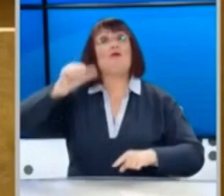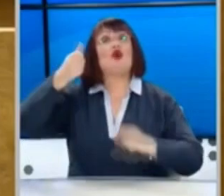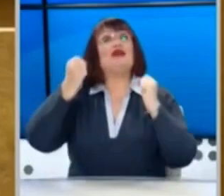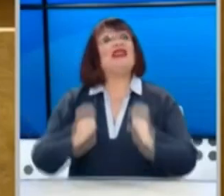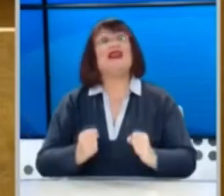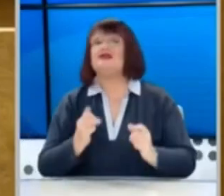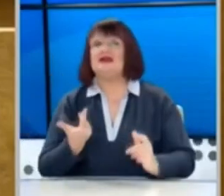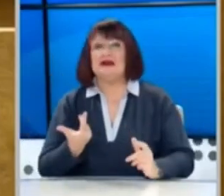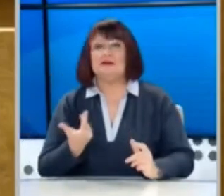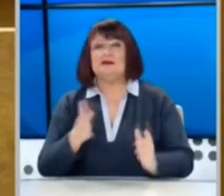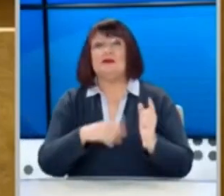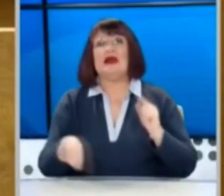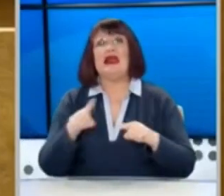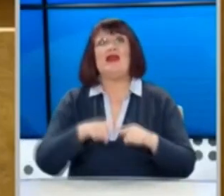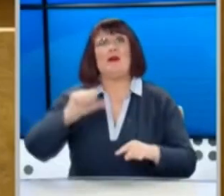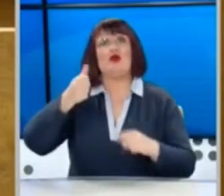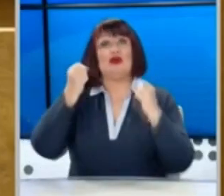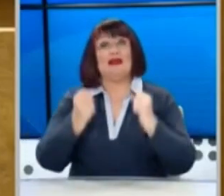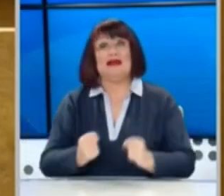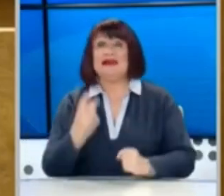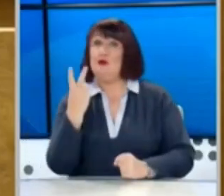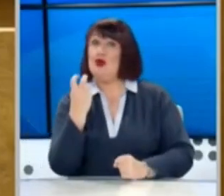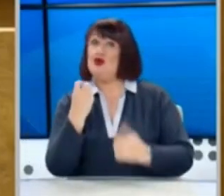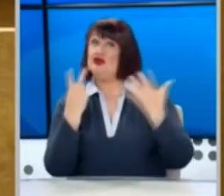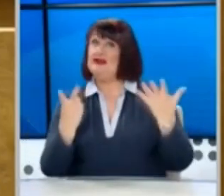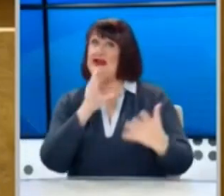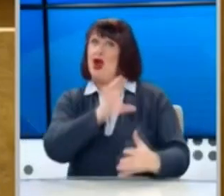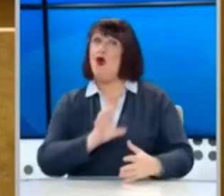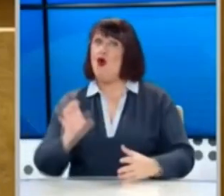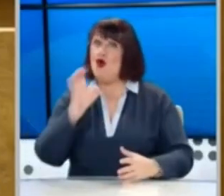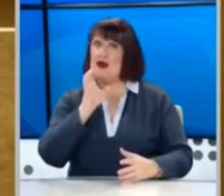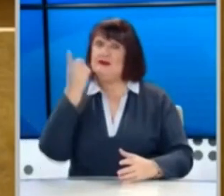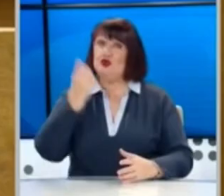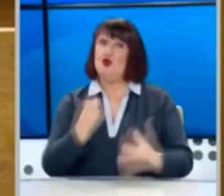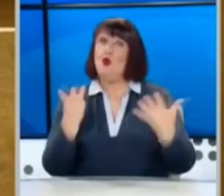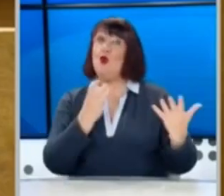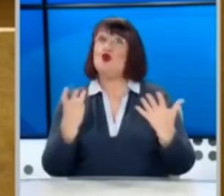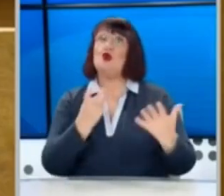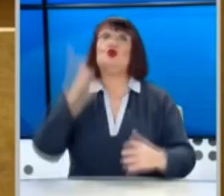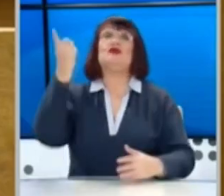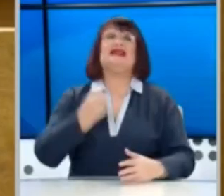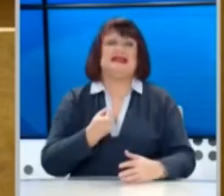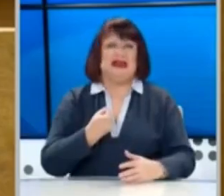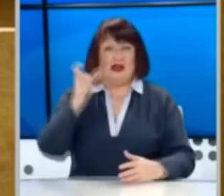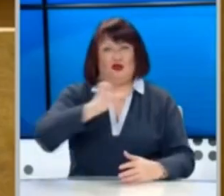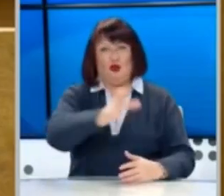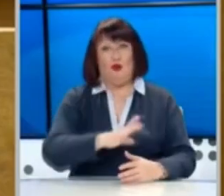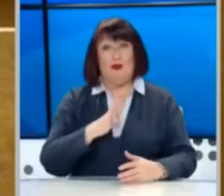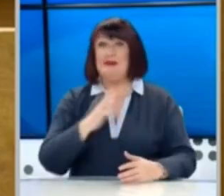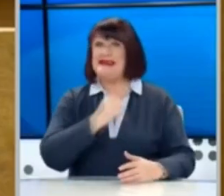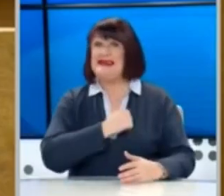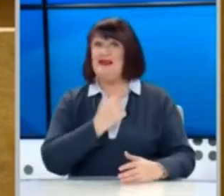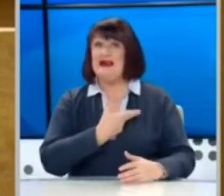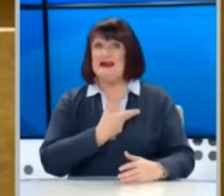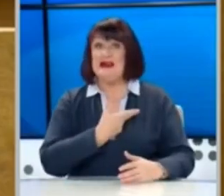Έχουμε μια πρωτιά, καθώς η χώρα μας κατατάσσεται πρώτη μεταξύ των 27, με ποσοστό 88% των Ελλήνων πολιτών να πιστεύει ότι η χώρα